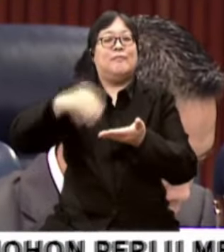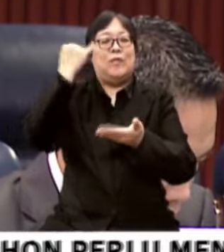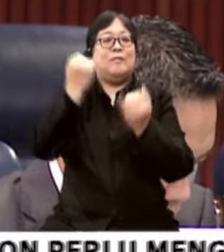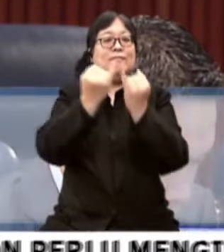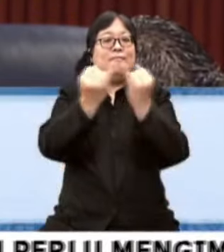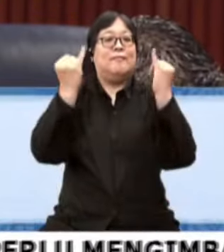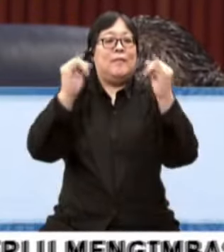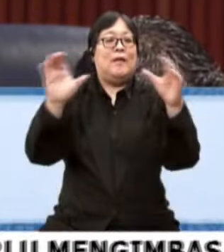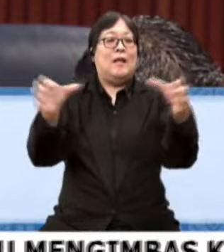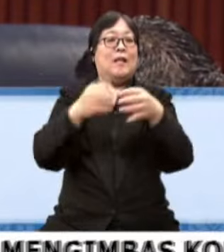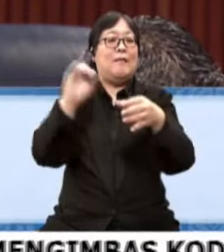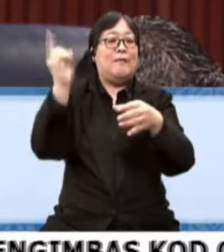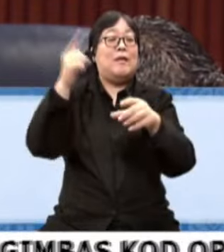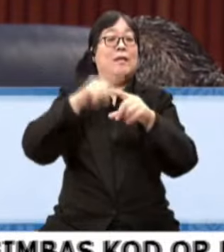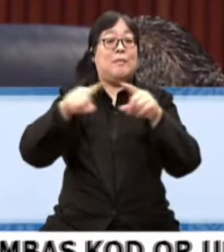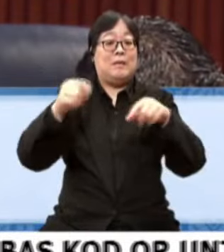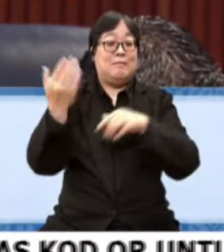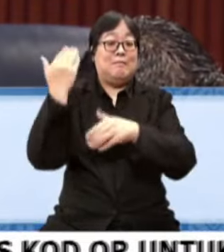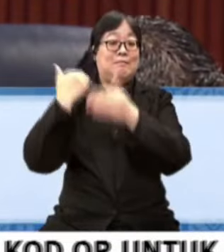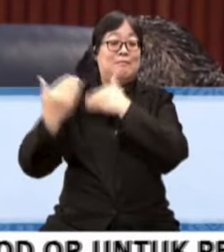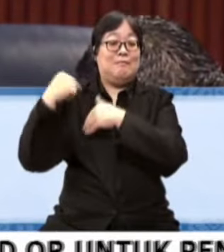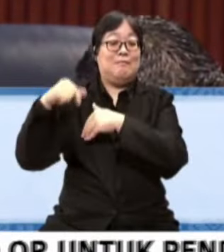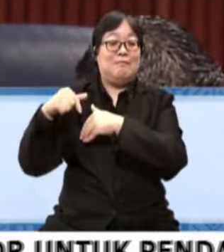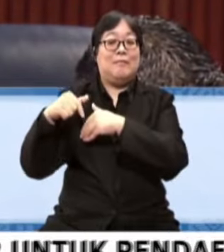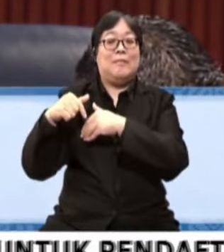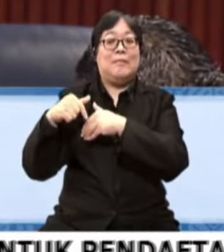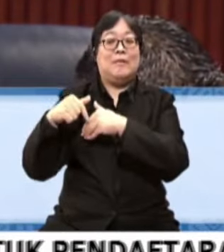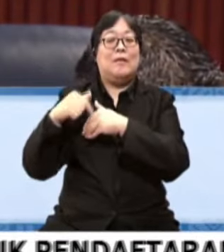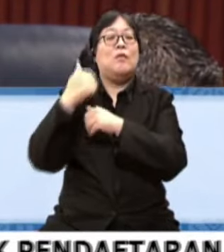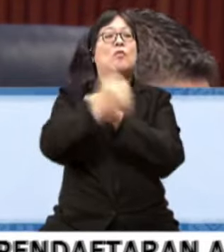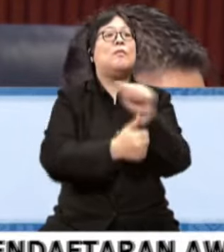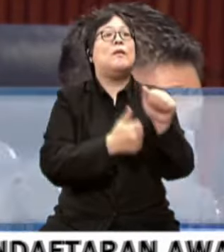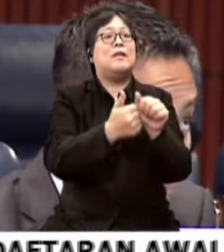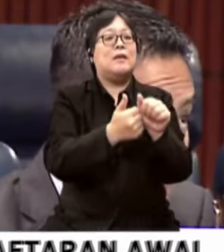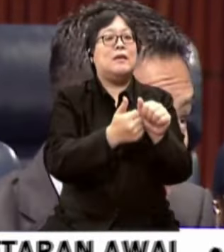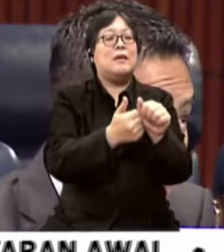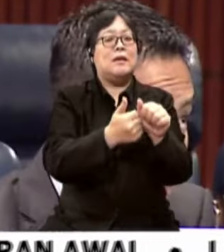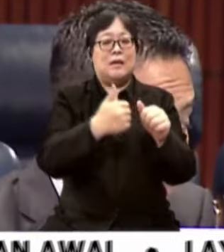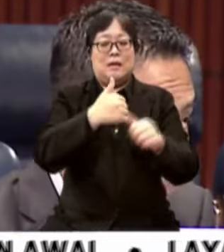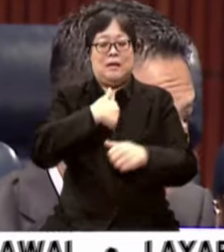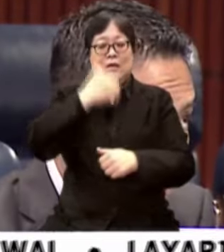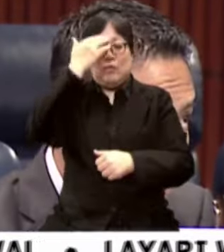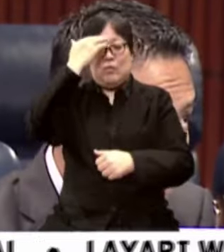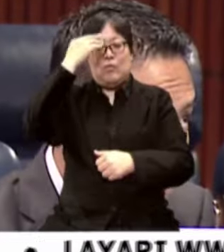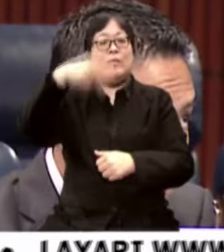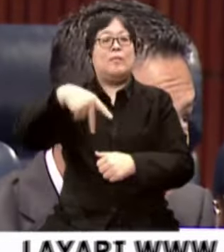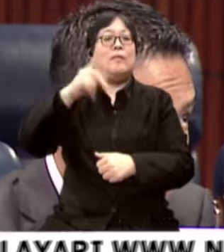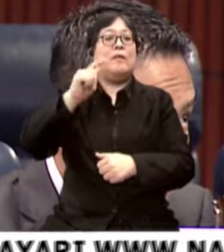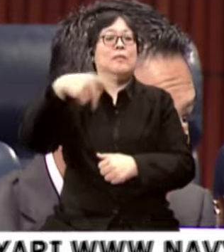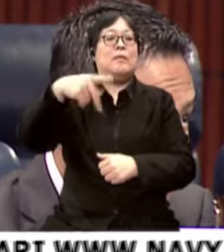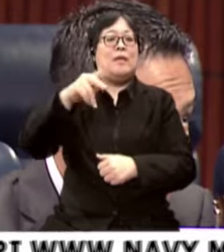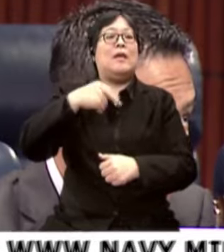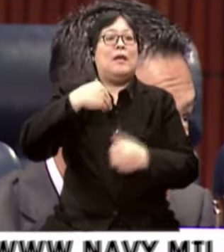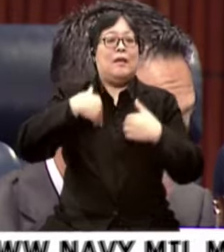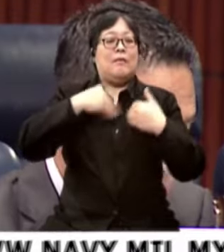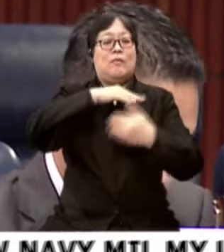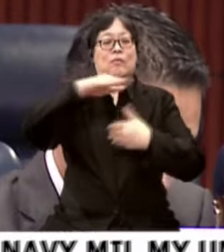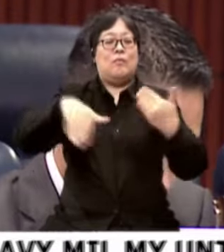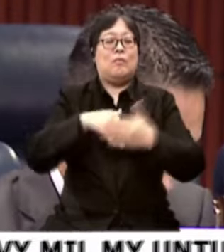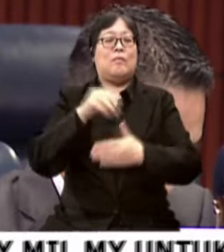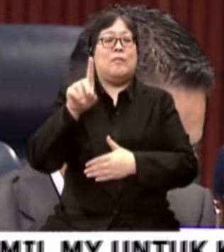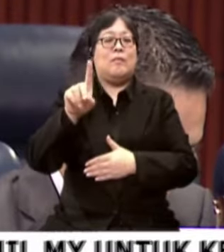pertama tetapi pada masa itu ya berlaku secara otomatis dan saya tahu PT PTM memang ada ke semua berita